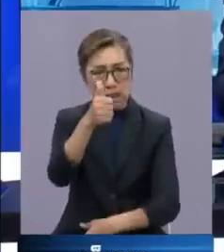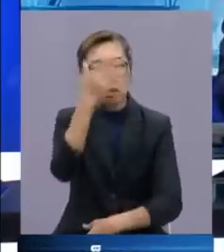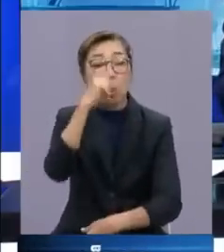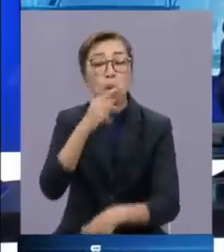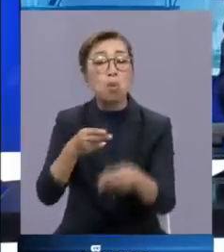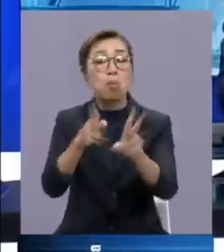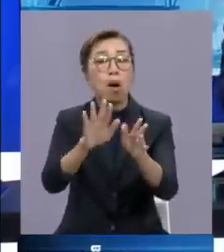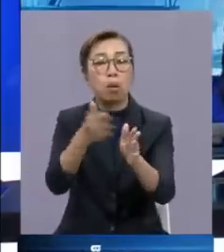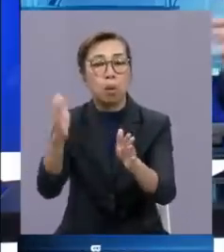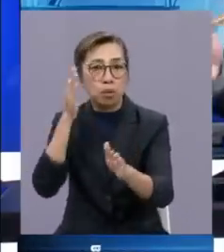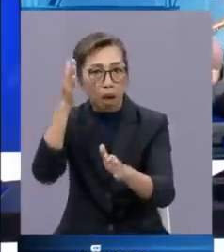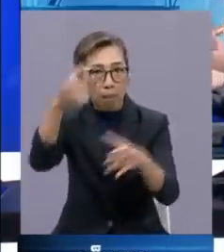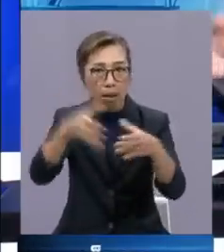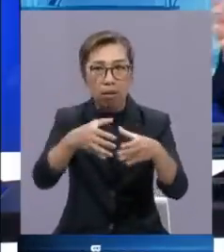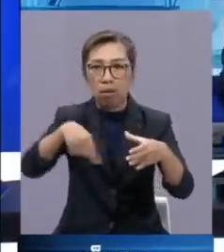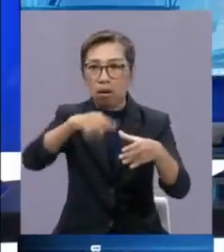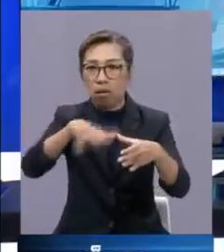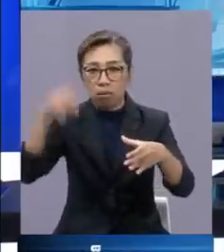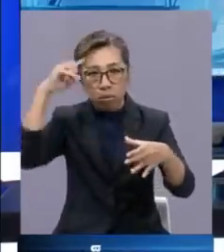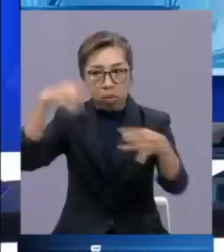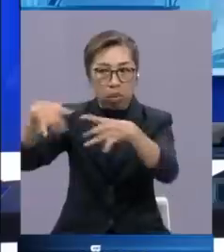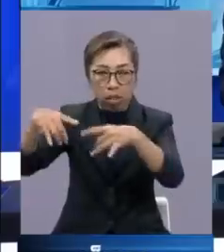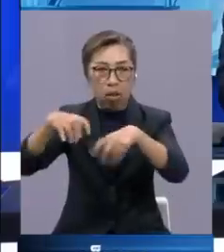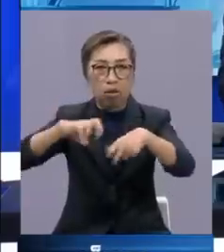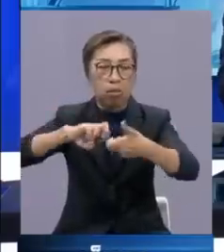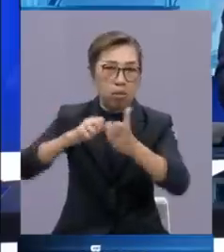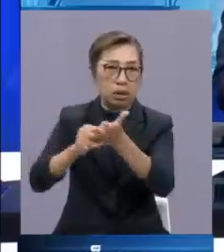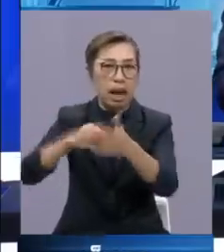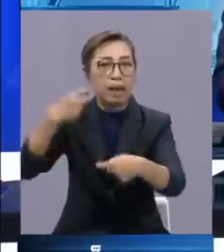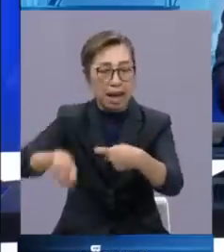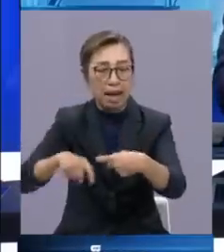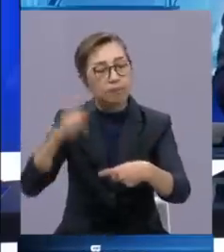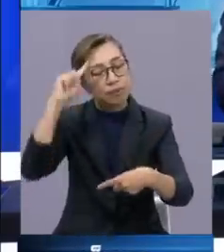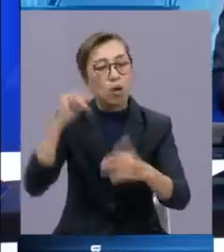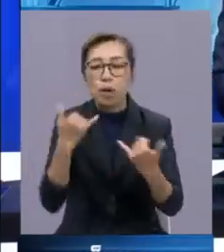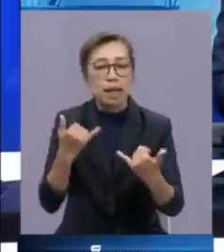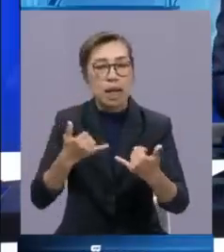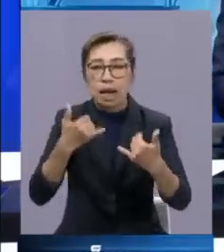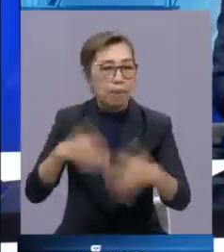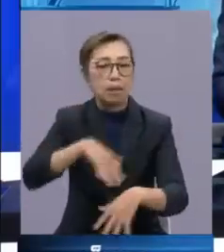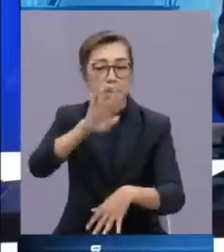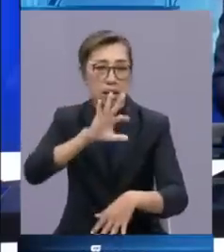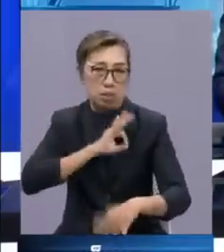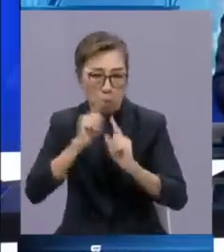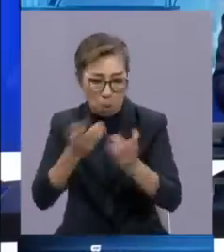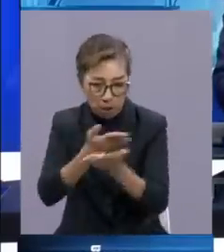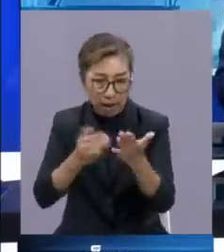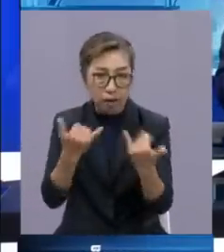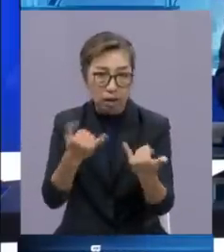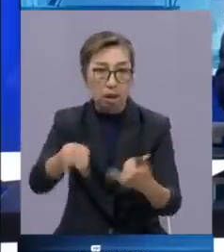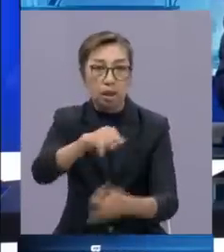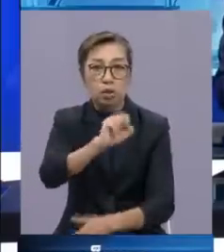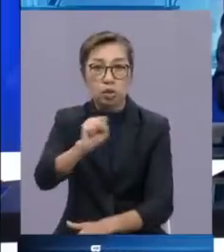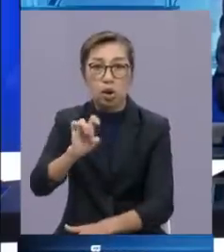ทิศทางของพรรคมันออกกันไปคนละทางสุดท้ายก็จัดการลำบากอาจจะต้องมาหาจุดร่วมกันระหว่างสมาชิกซึ่งตอนนี้ก็มี141เ